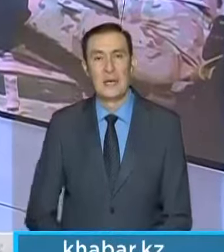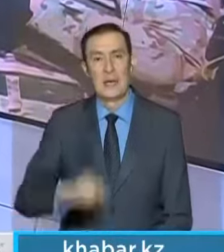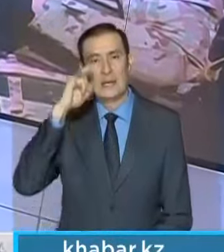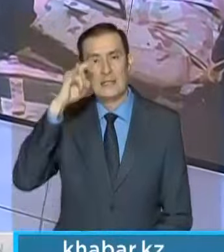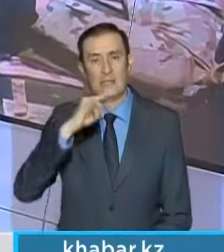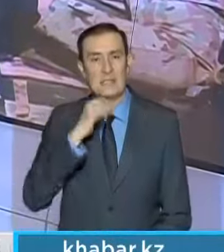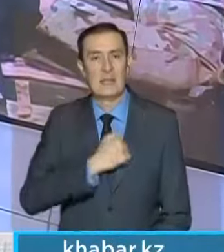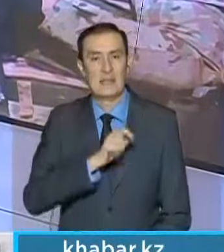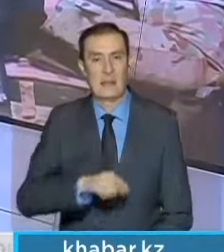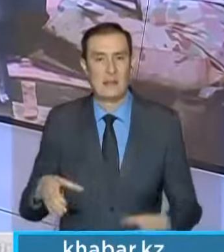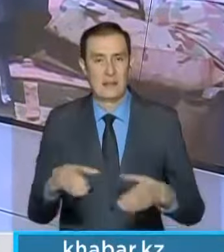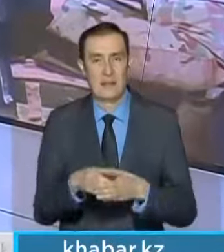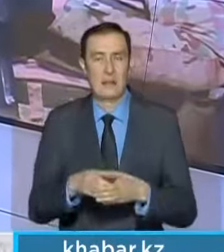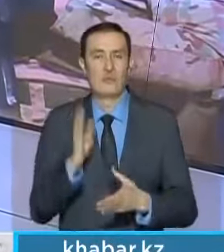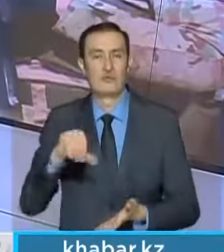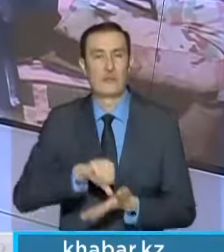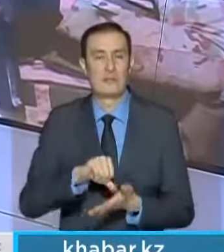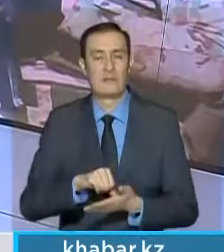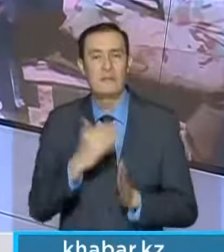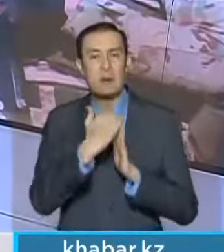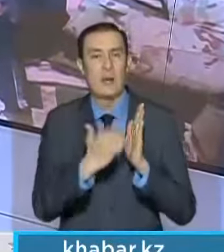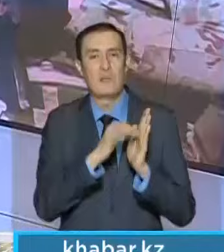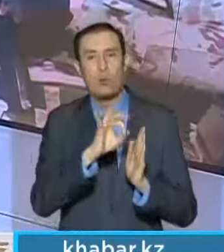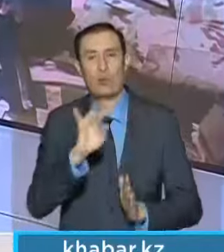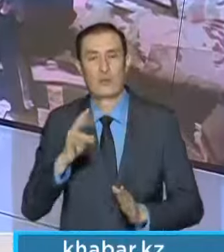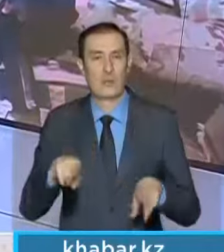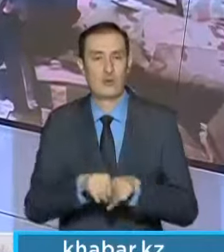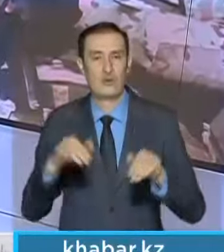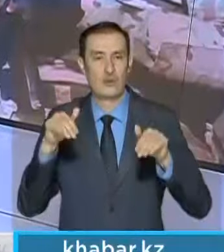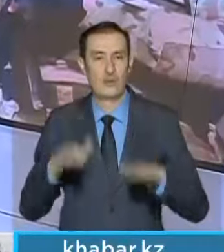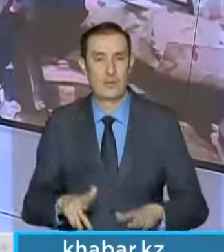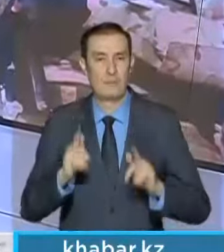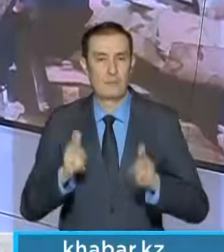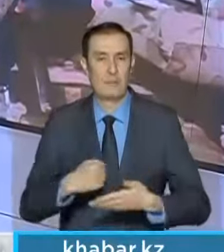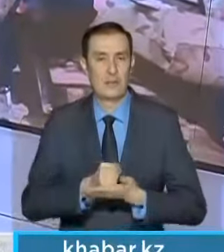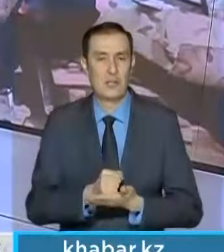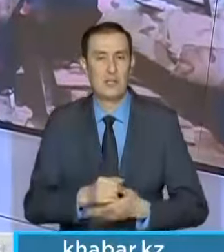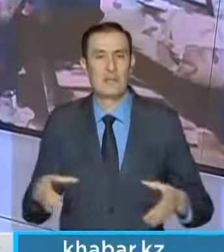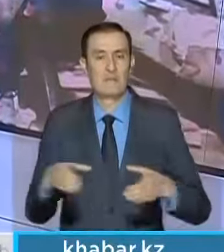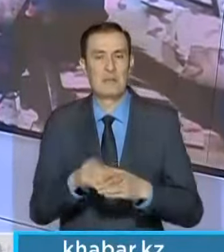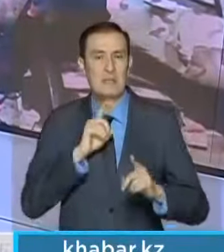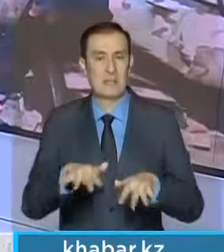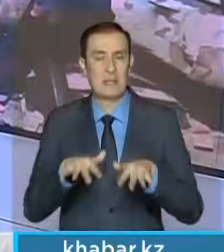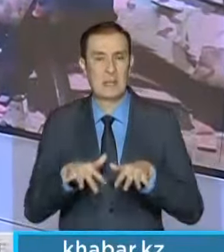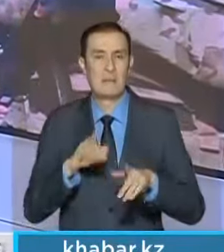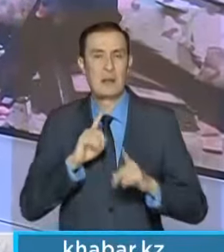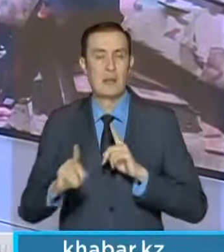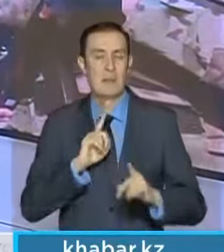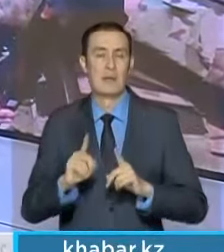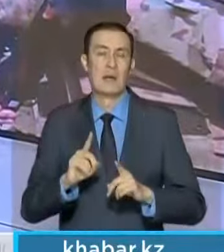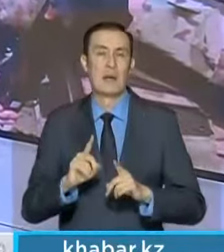Казахстанские миротворцы примут участие в нескольких миссиях ООН. Такое решение единогласно принято на совместном заседании палат